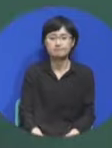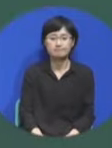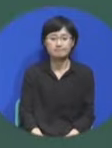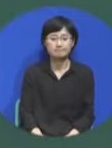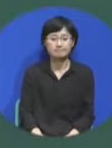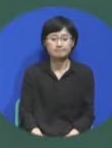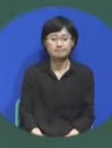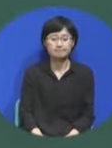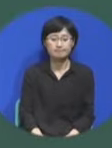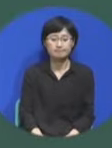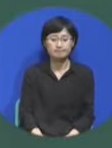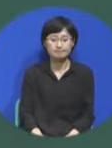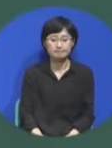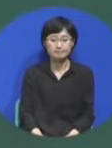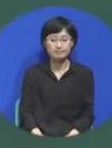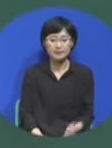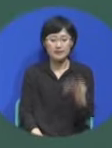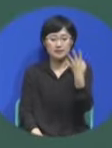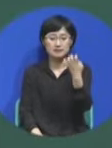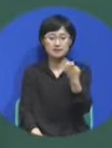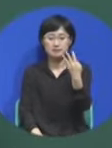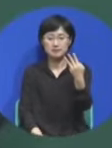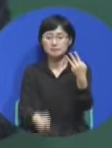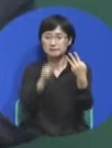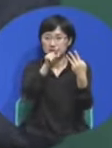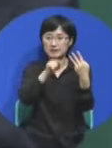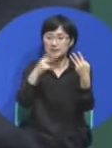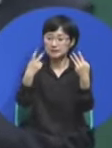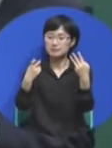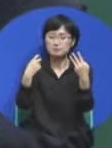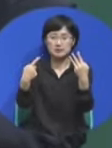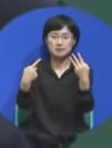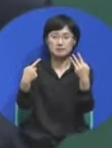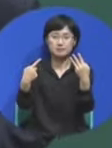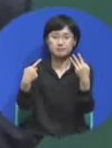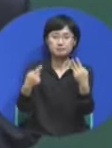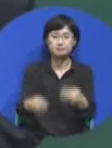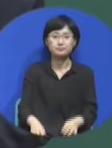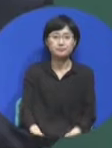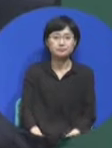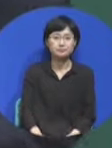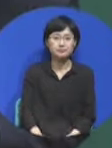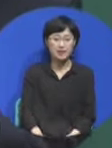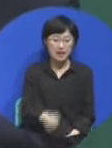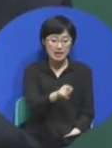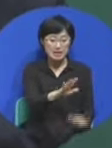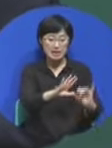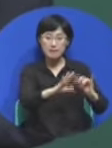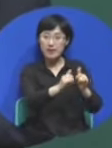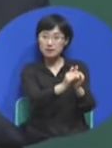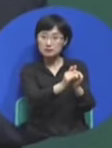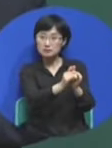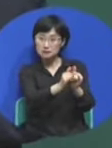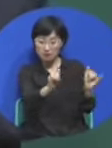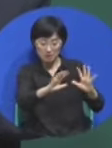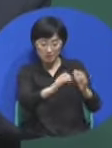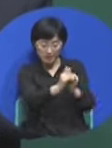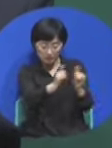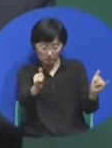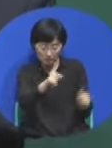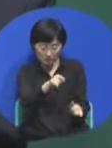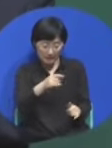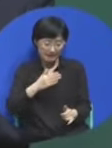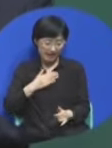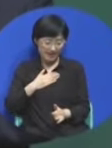为了耶和华的荣耀而创造了人. 자, 이사야 43장 21절. 이사야서 43장 21절. 자, 이 백성은 내가 나를 위하여